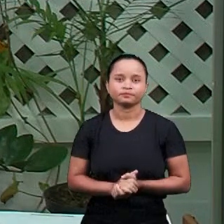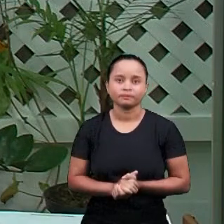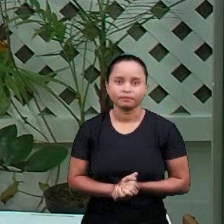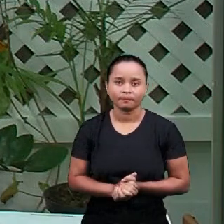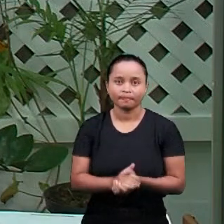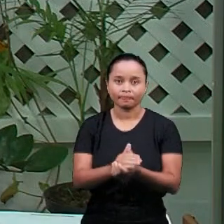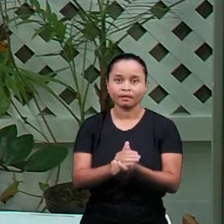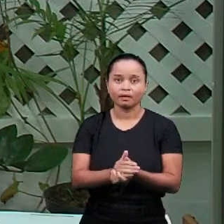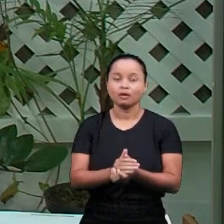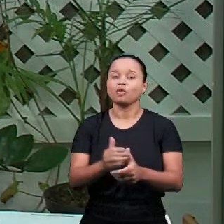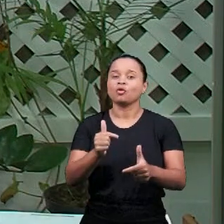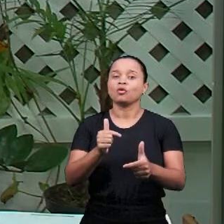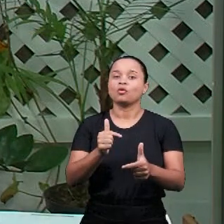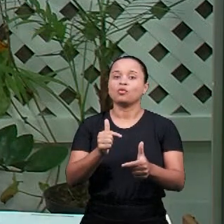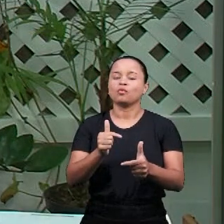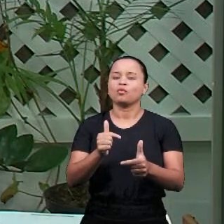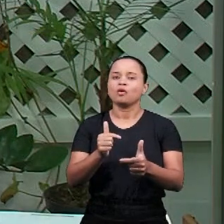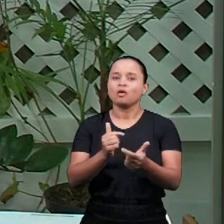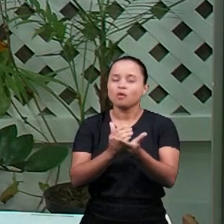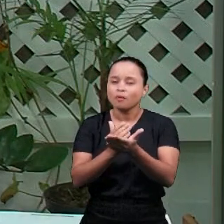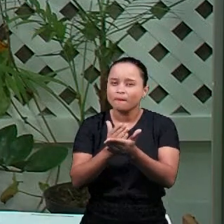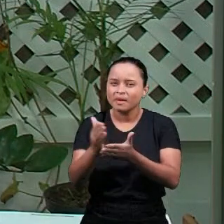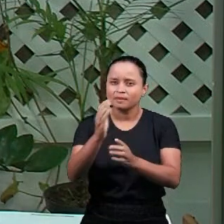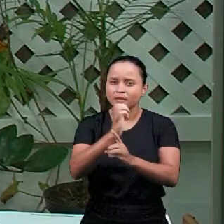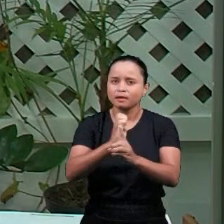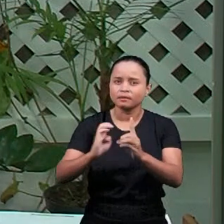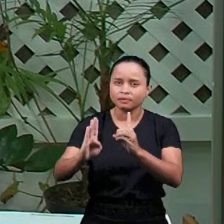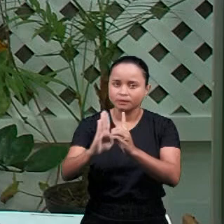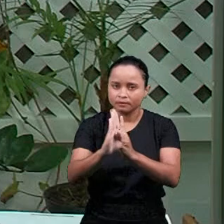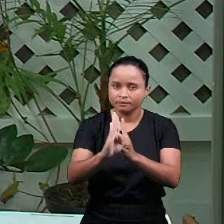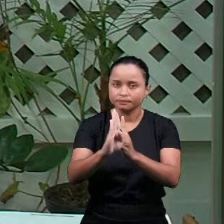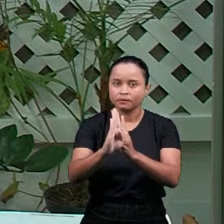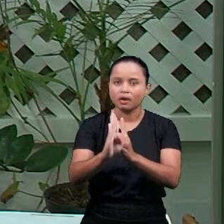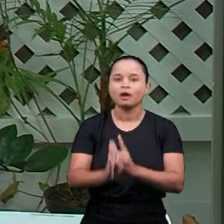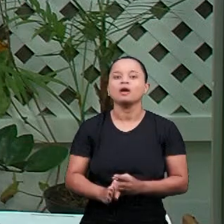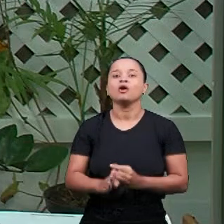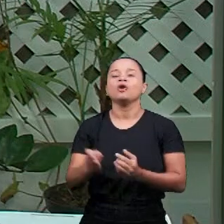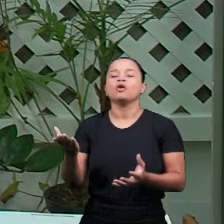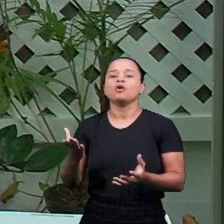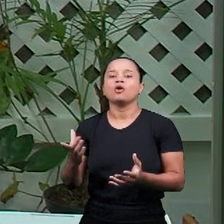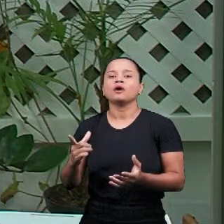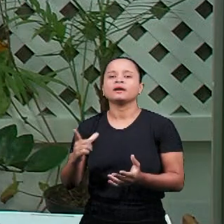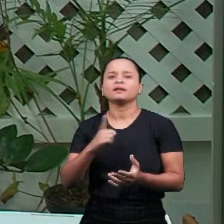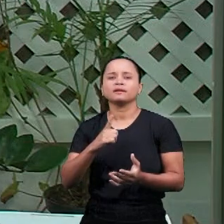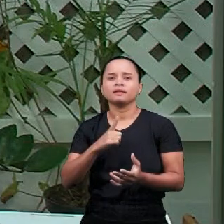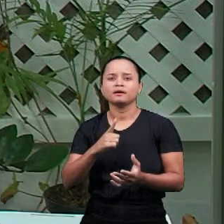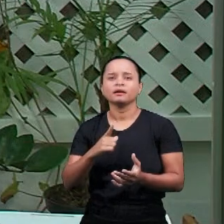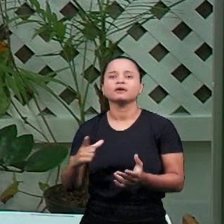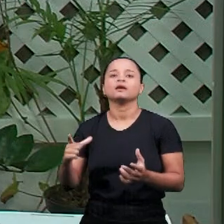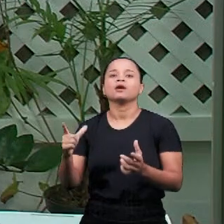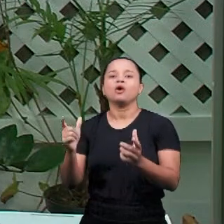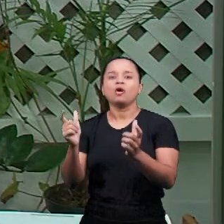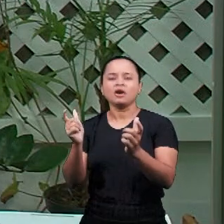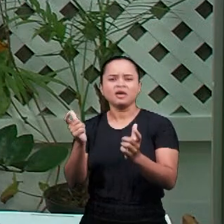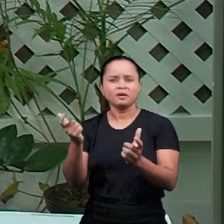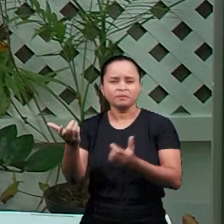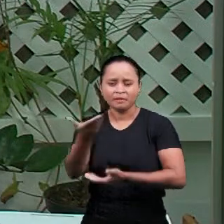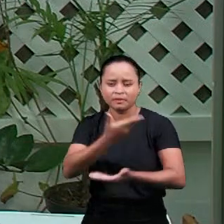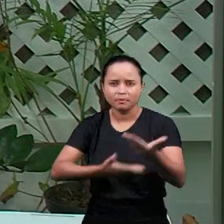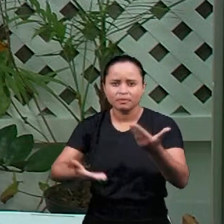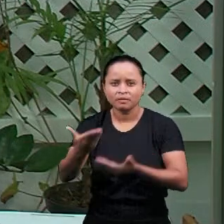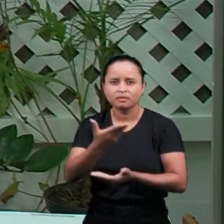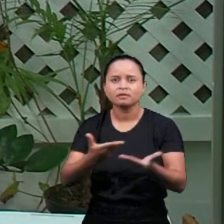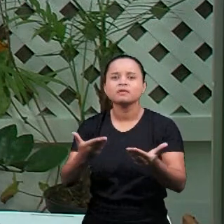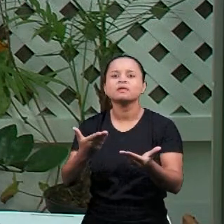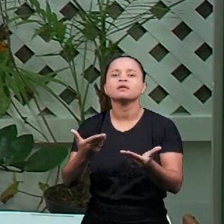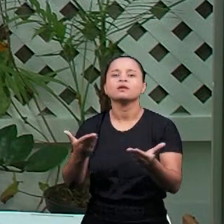On commence le travail à l'école biblique dominicale avec un certain nombre de participants. Après, ça diminue une